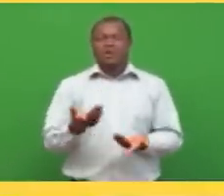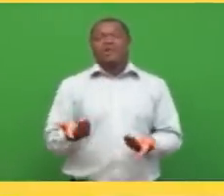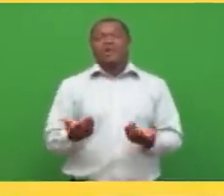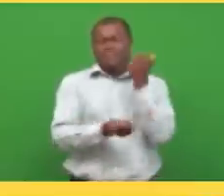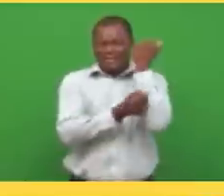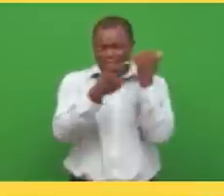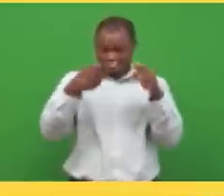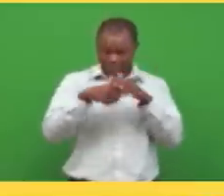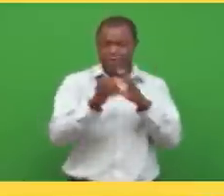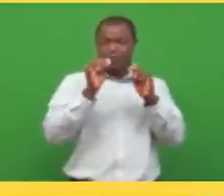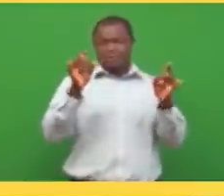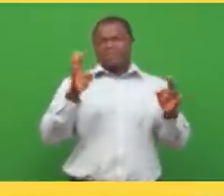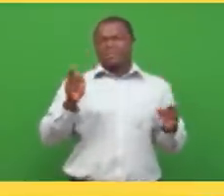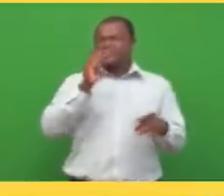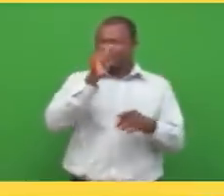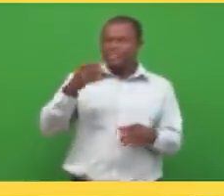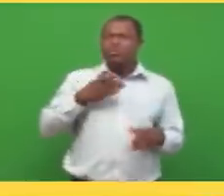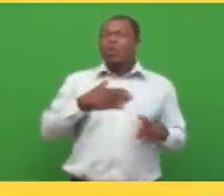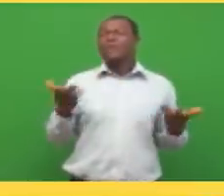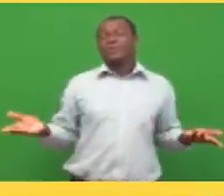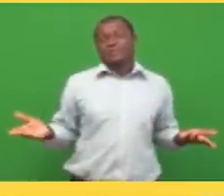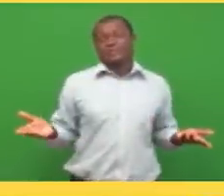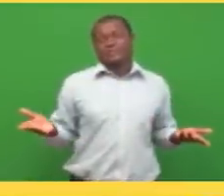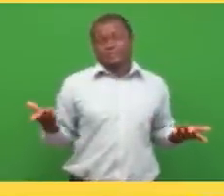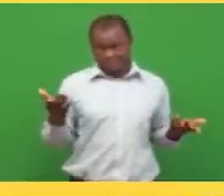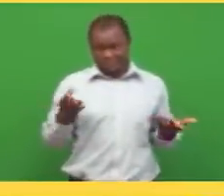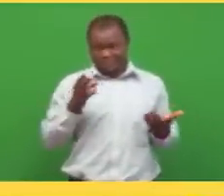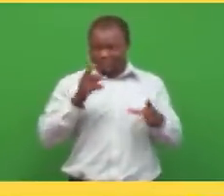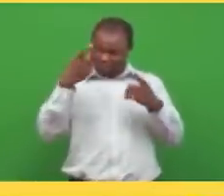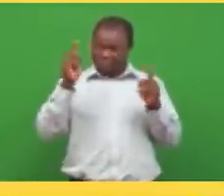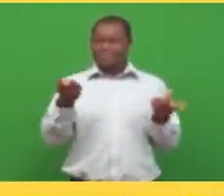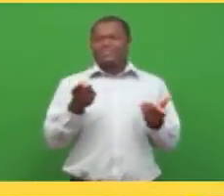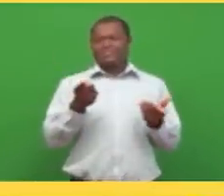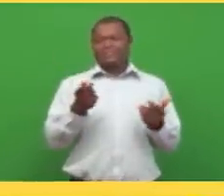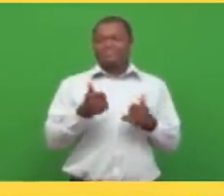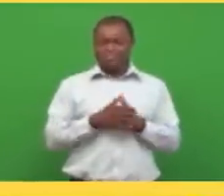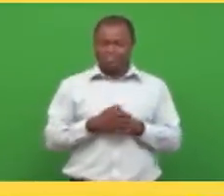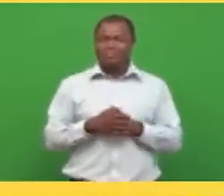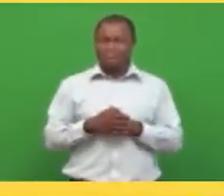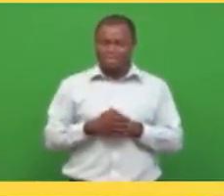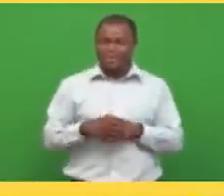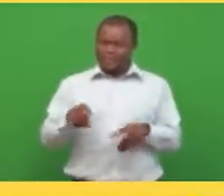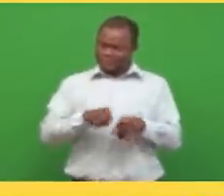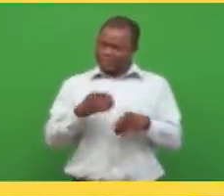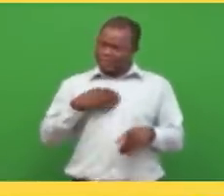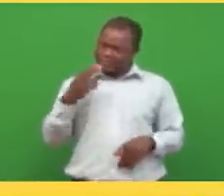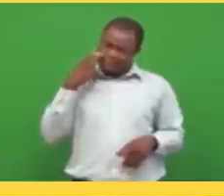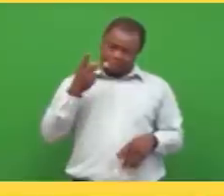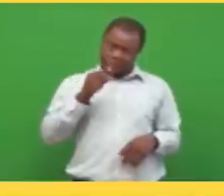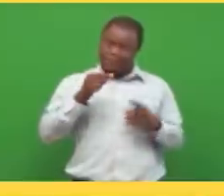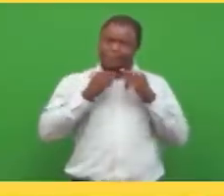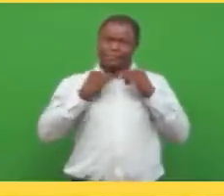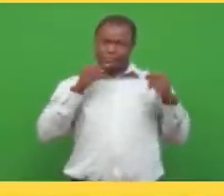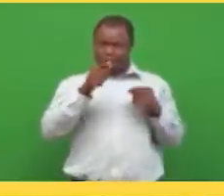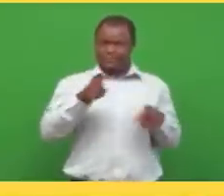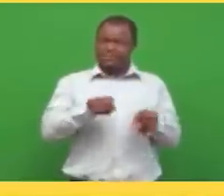mamuchadeiwo imomo. Ndotenda Mai Chisamba. Mashoko akanaka rotaurwa namufundisi. Ini ndiri kuona mufundisi vari